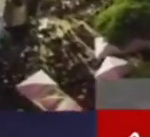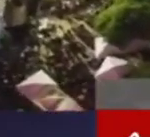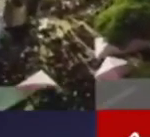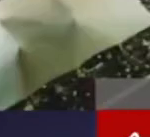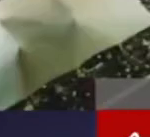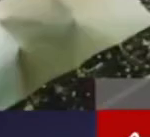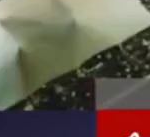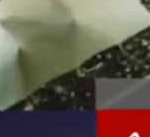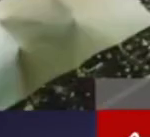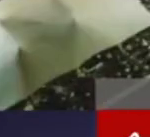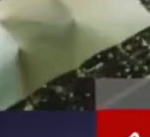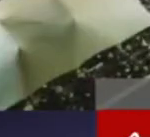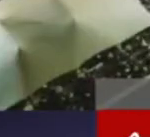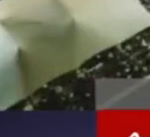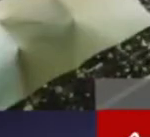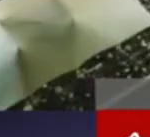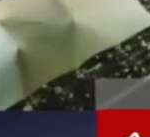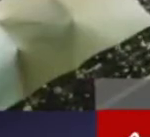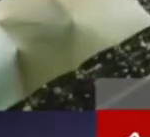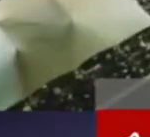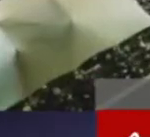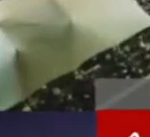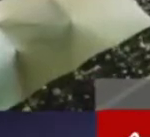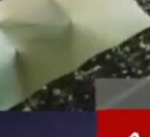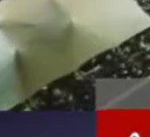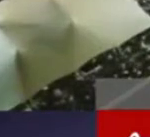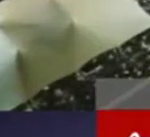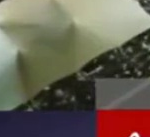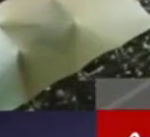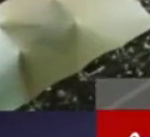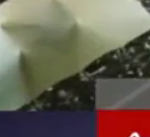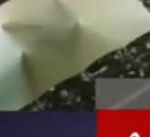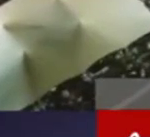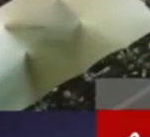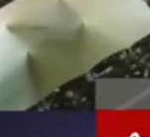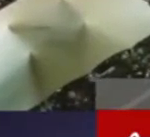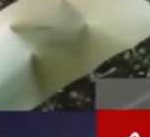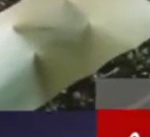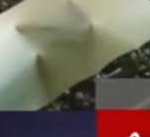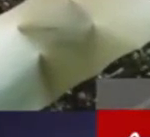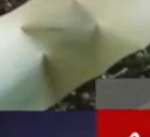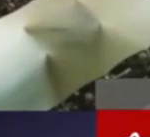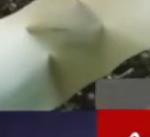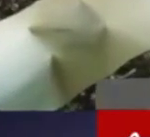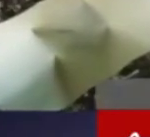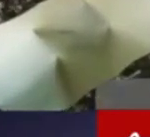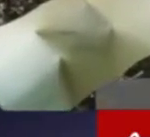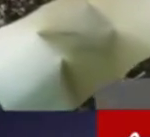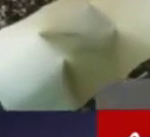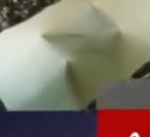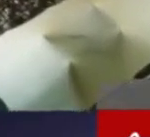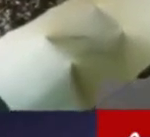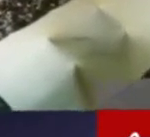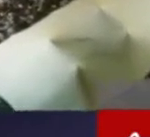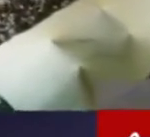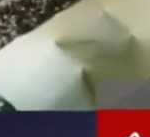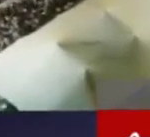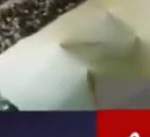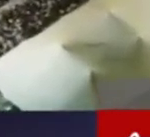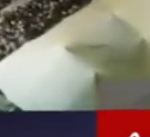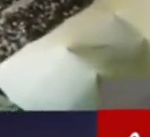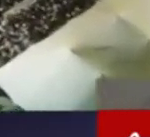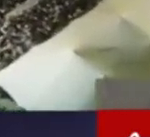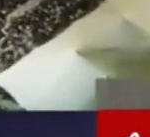جنودنا القتال سيستمر حتى تحقيق الاهداف نحن لن نتراجع